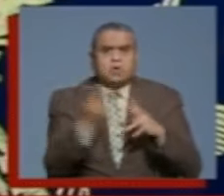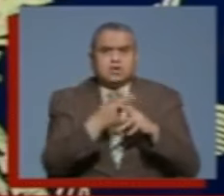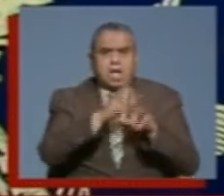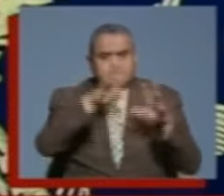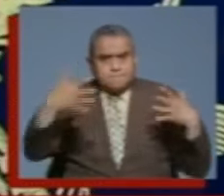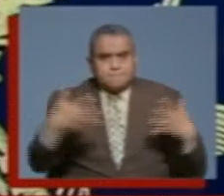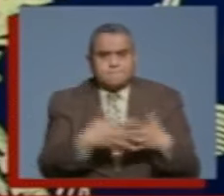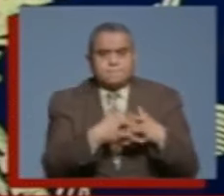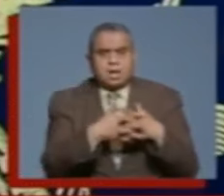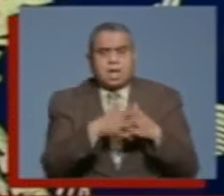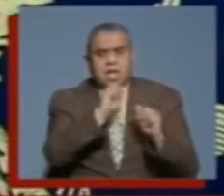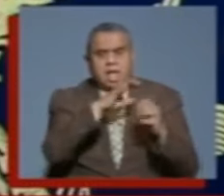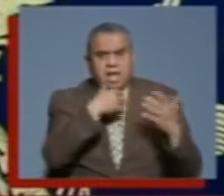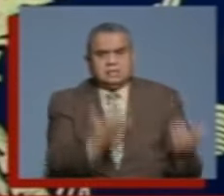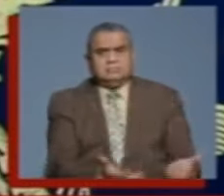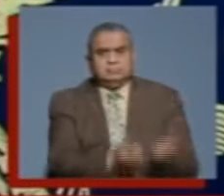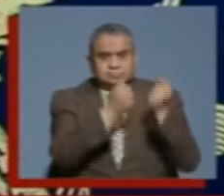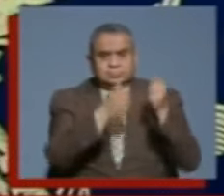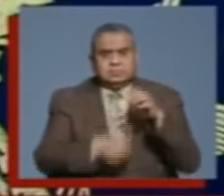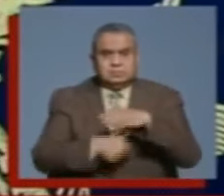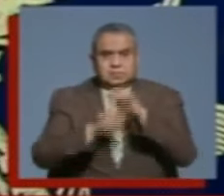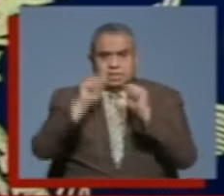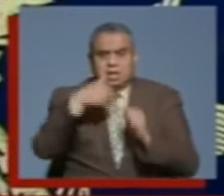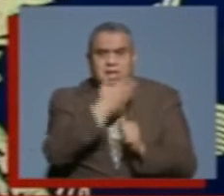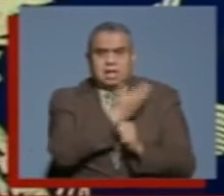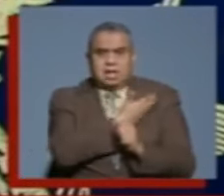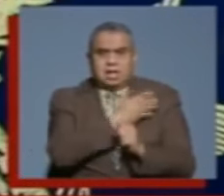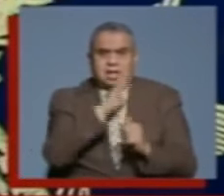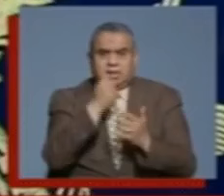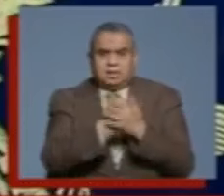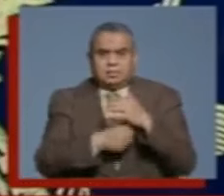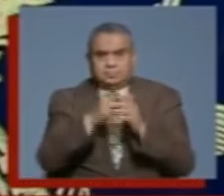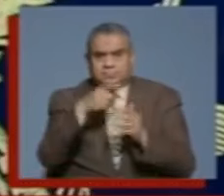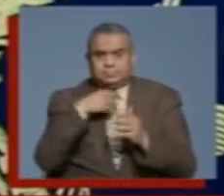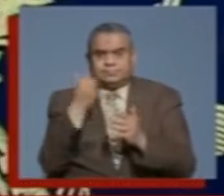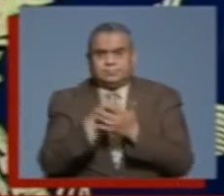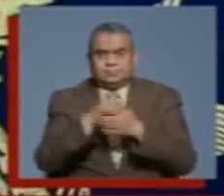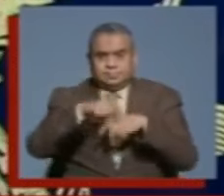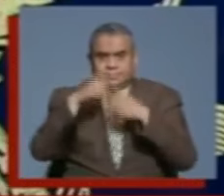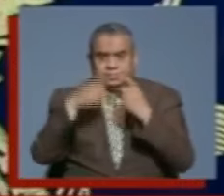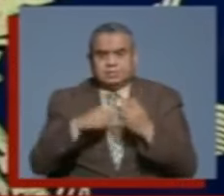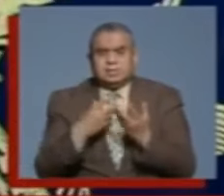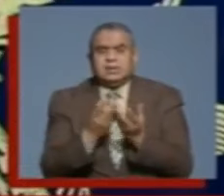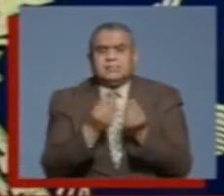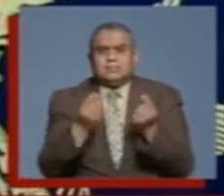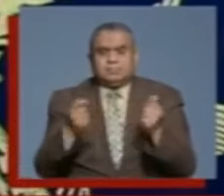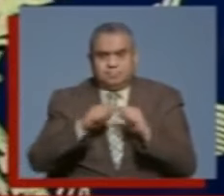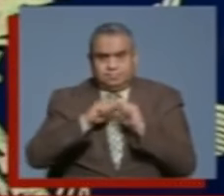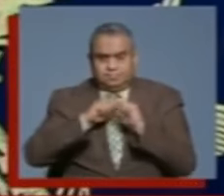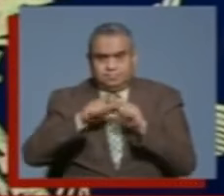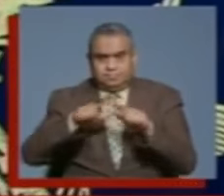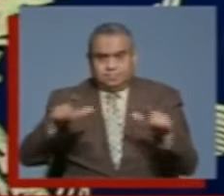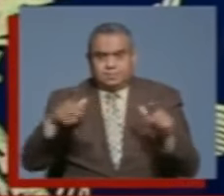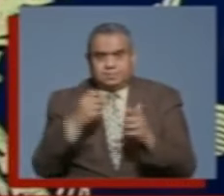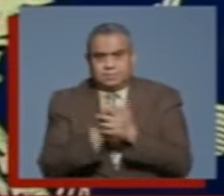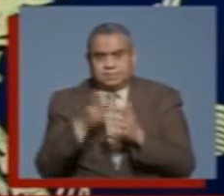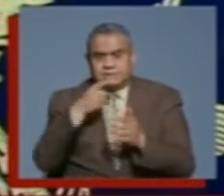أهلنا في غزة وخاصة المدنيين الأبرياء. وإحنا بنتكلم على أكتر من دلوقتي أكتر من